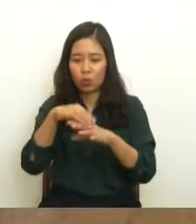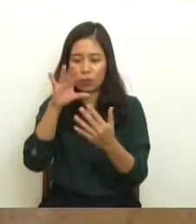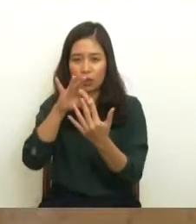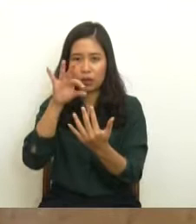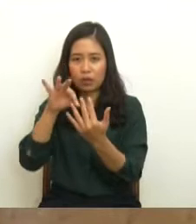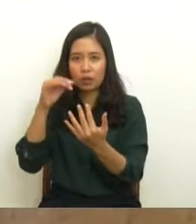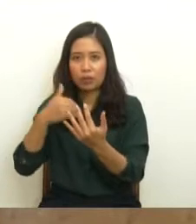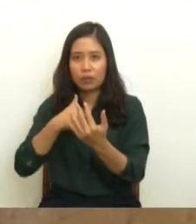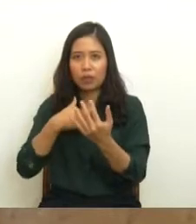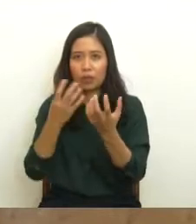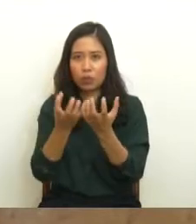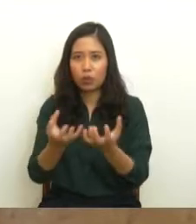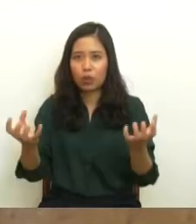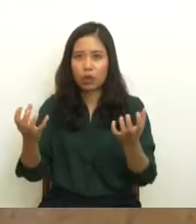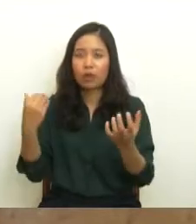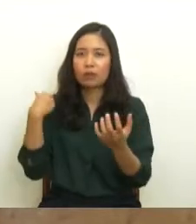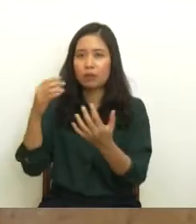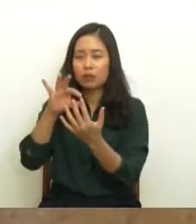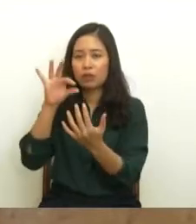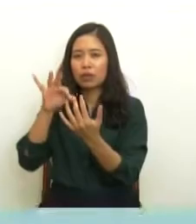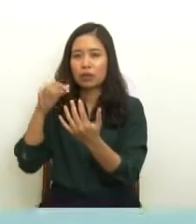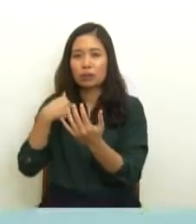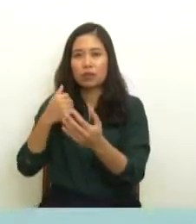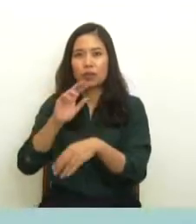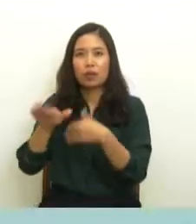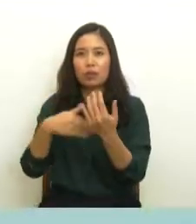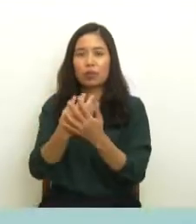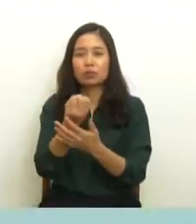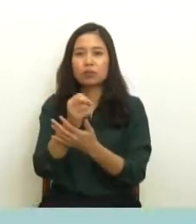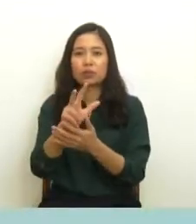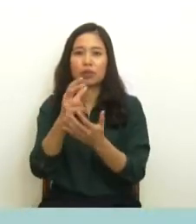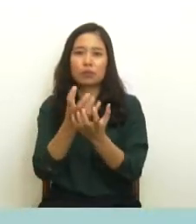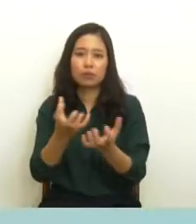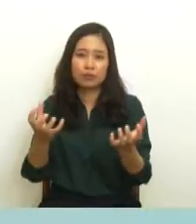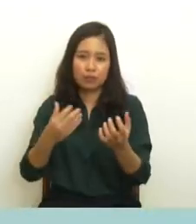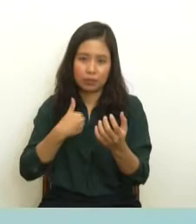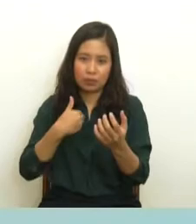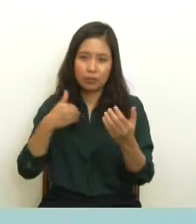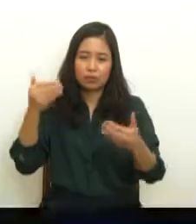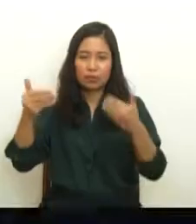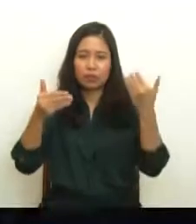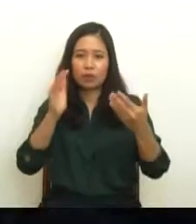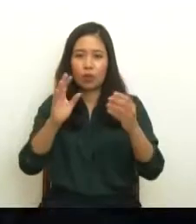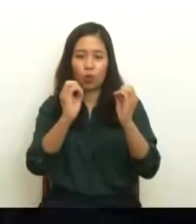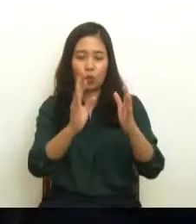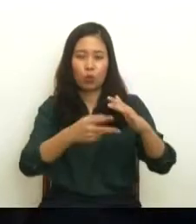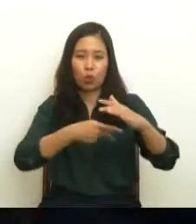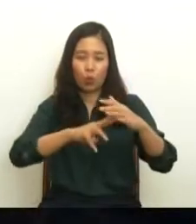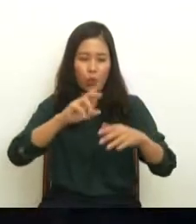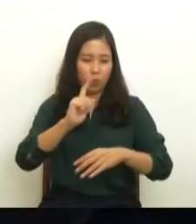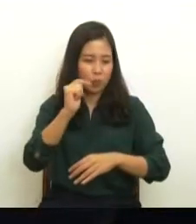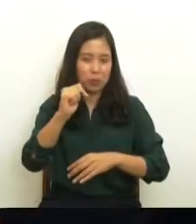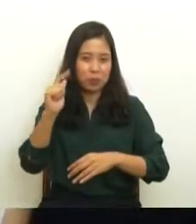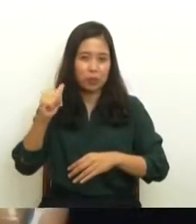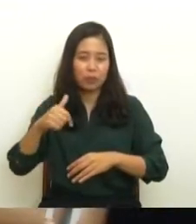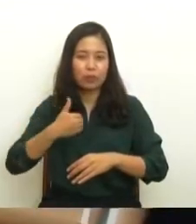มีจำนวผลงานทั้งหมดทได้รับคัดเลือก 13 ผลงานด้วยเป็ผลงานกิจกรรมของครูประถมไ้ที่โดดเด็นสะท้อน